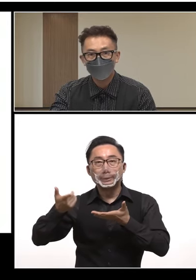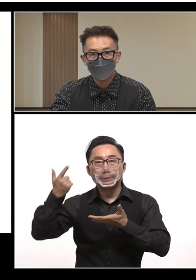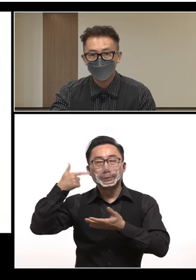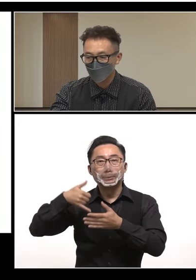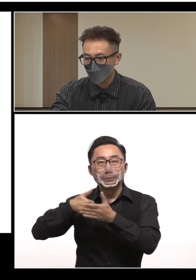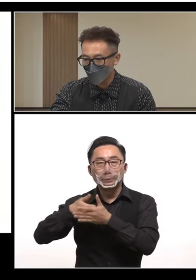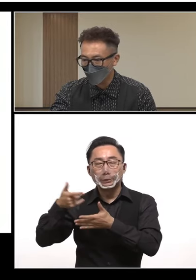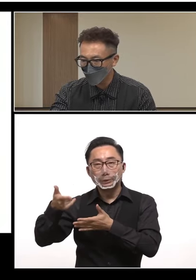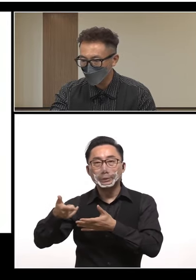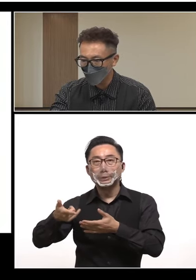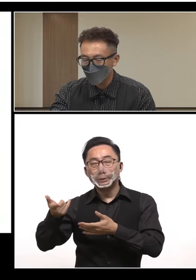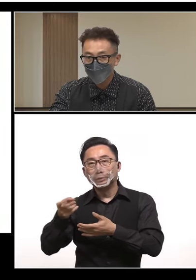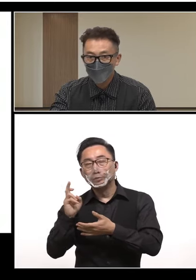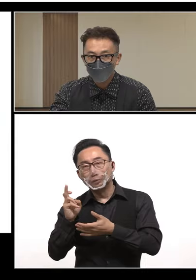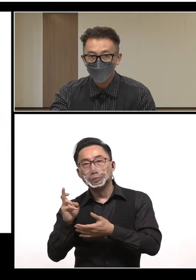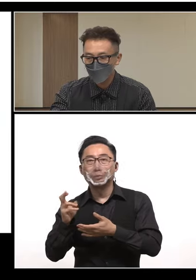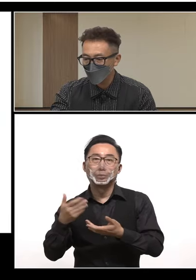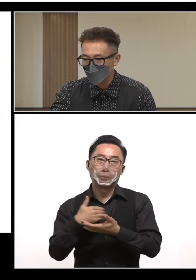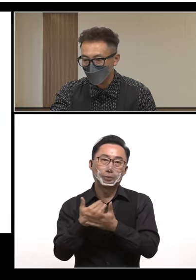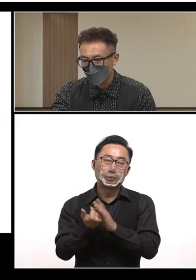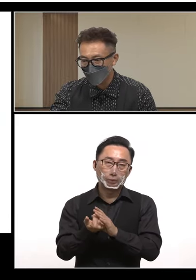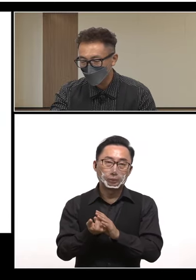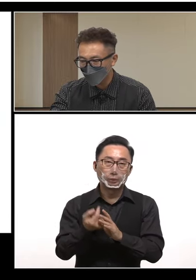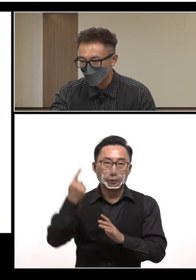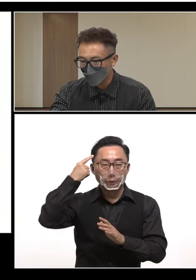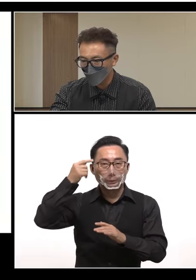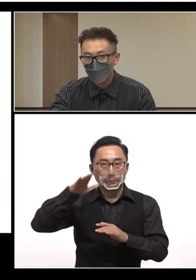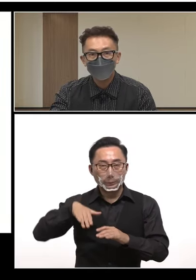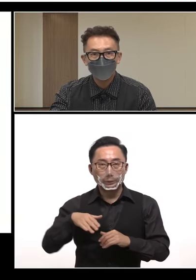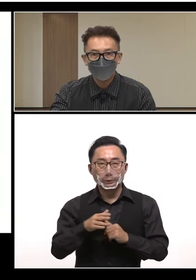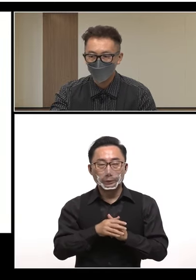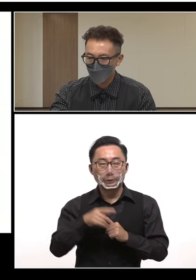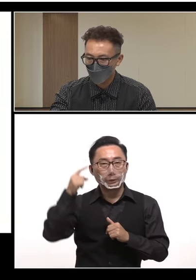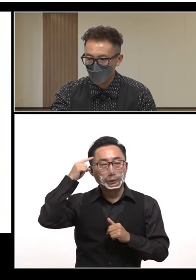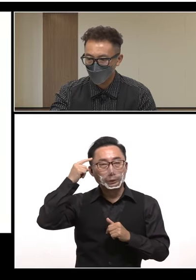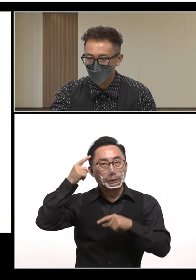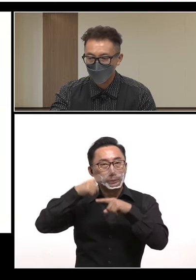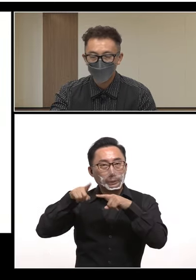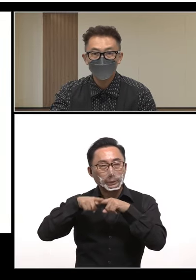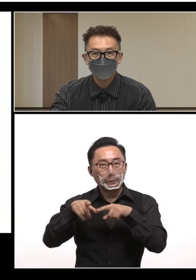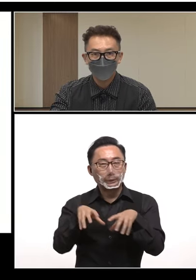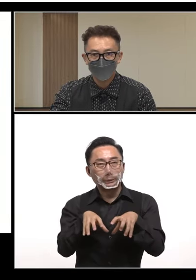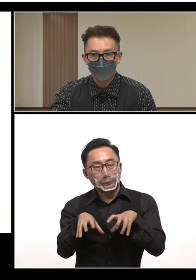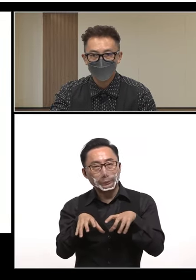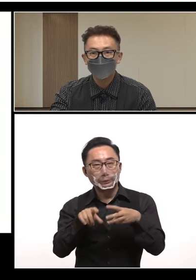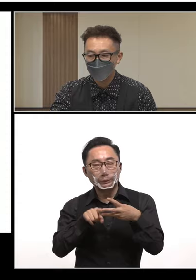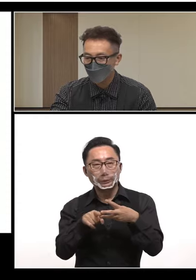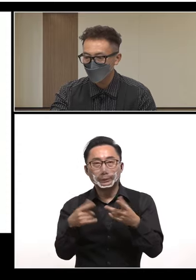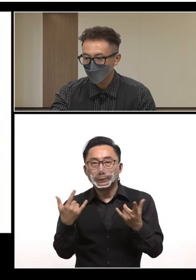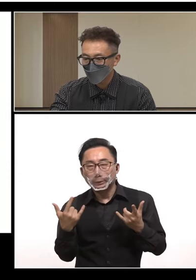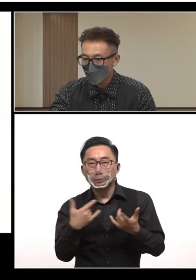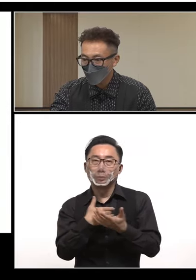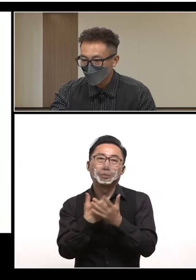學生喺我哋嘅學校當中嘅。咁主要佢哋嘅病症啦，有腦麻痹啦、肌肉萎縮啦，或者係半身痉挛等等